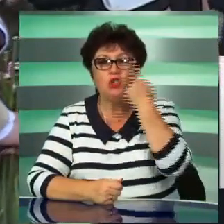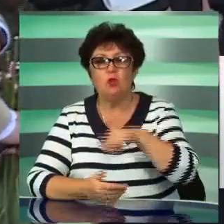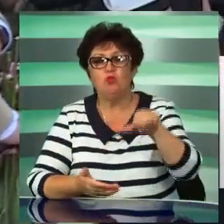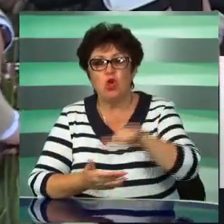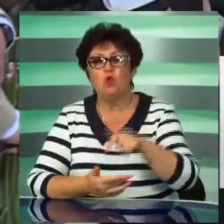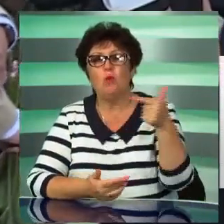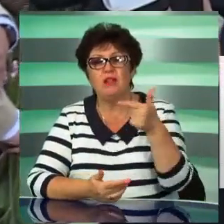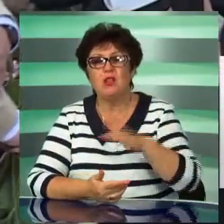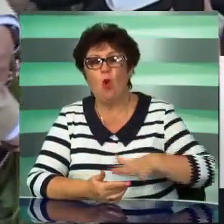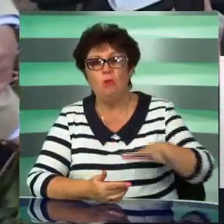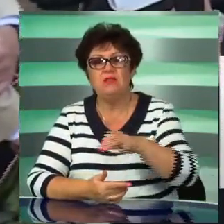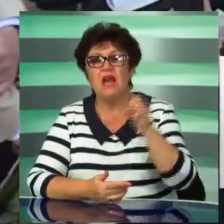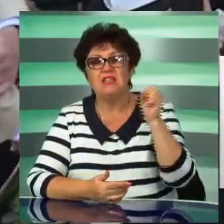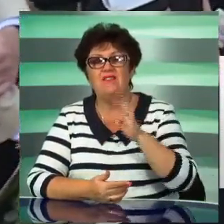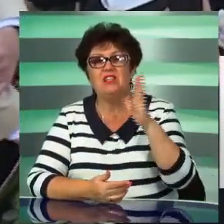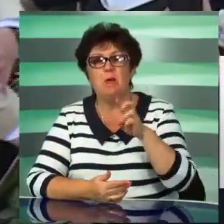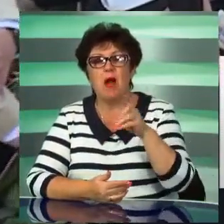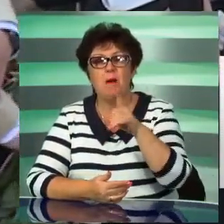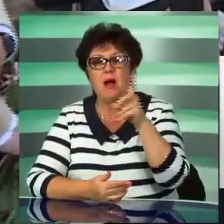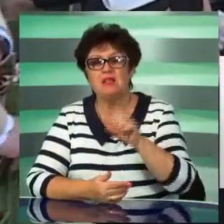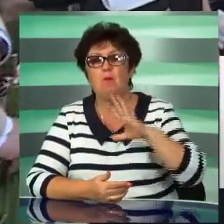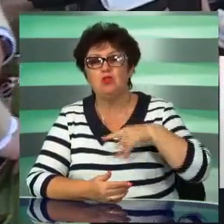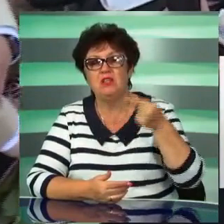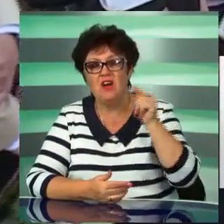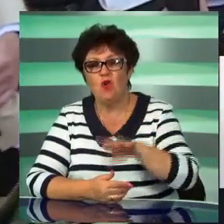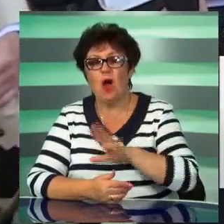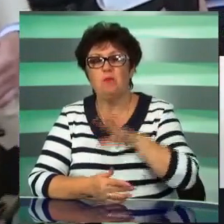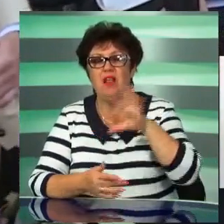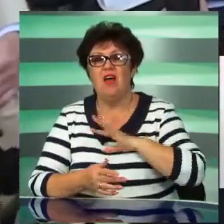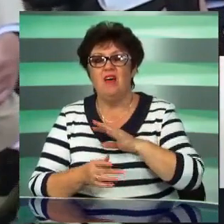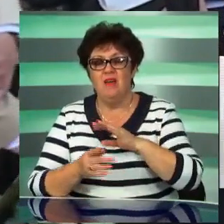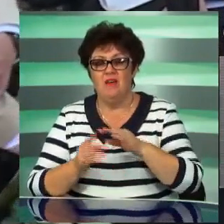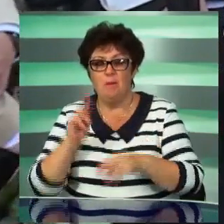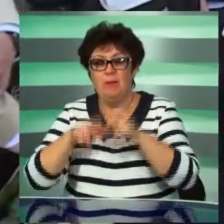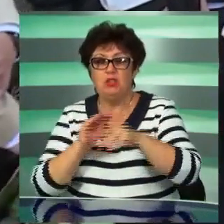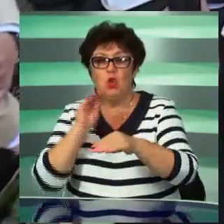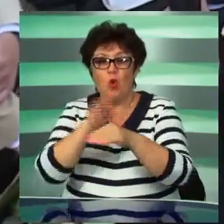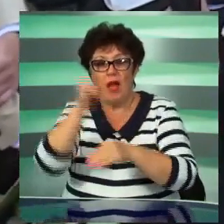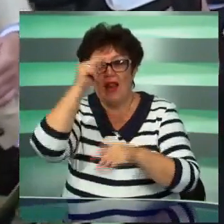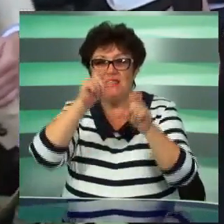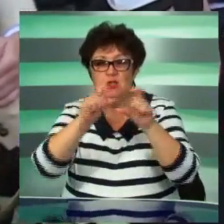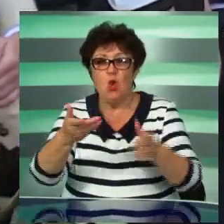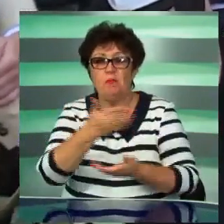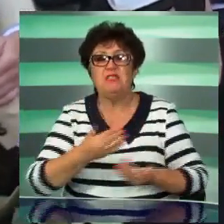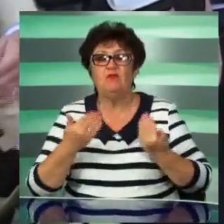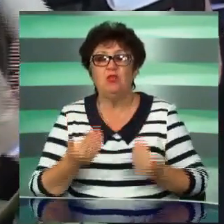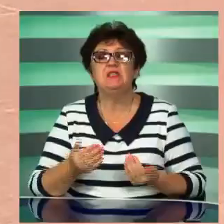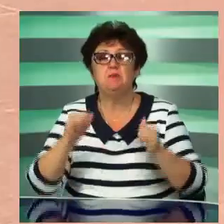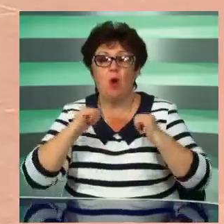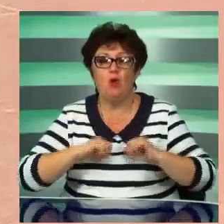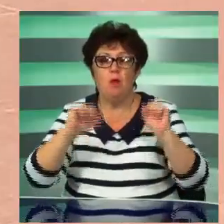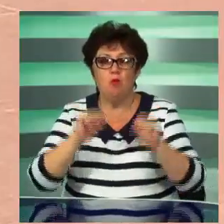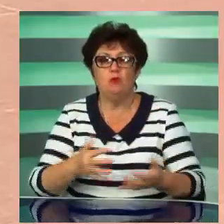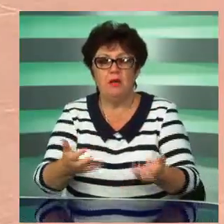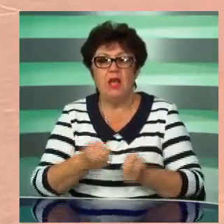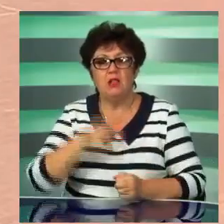участию губернатора области Александра Васильевича Богомаза, после того, как была введена пристройка к лицею, мы сегодня спокойно можем